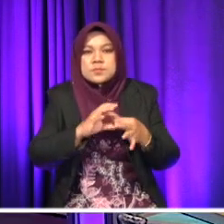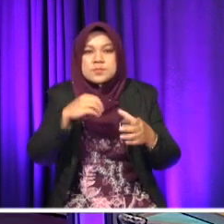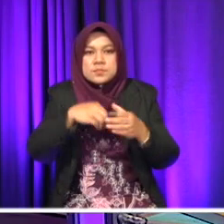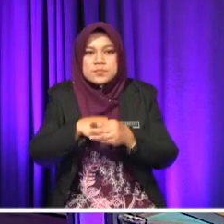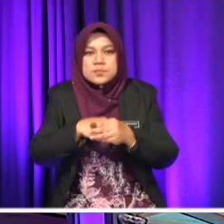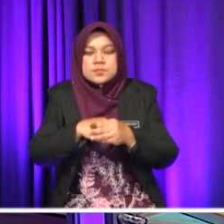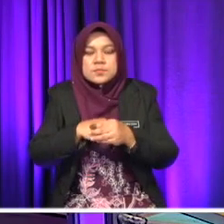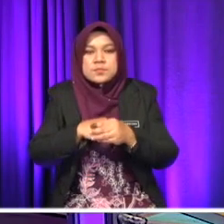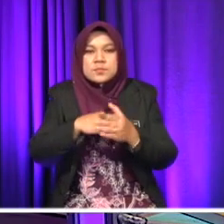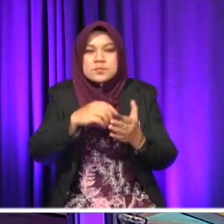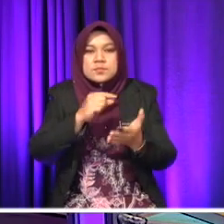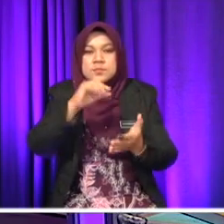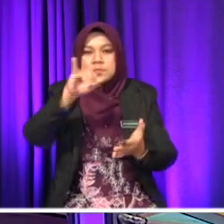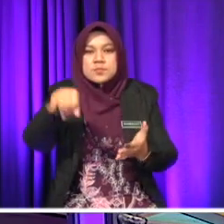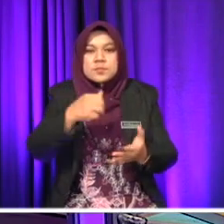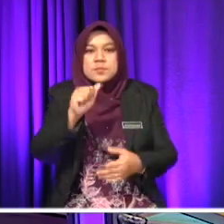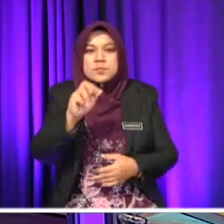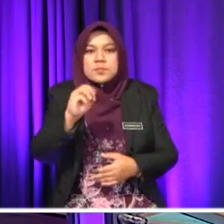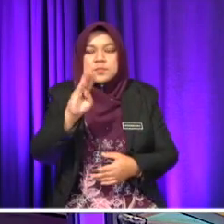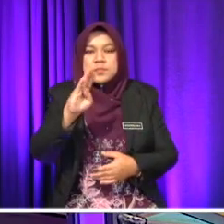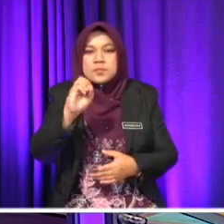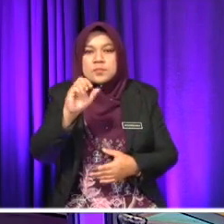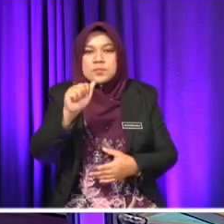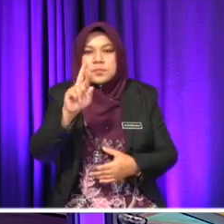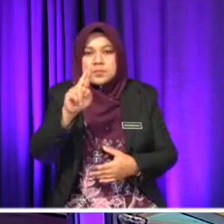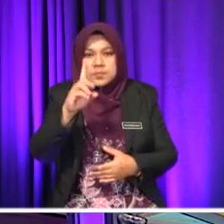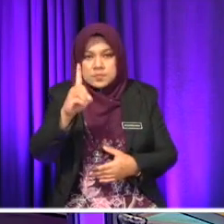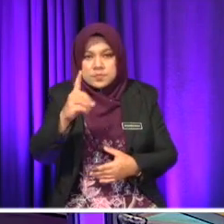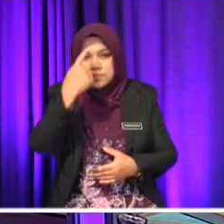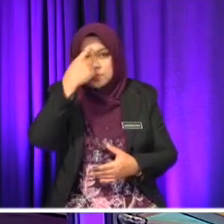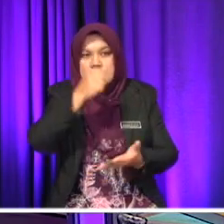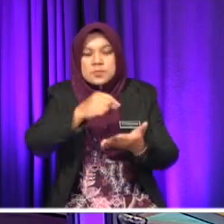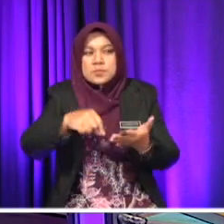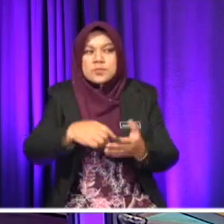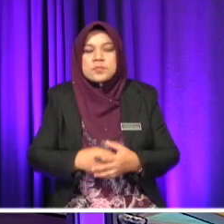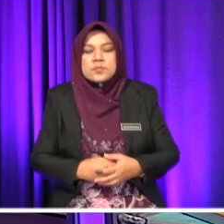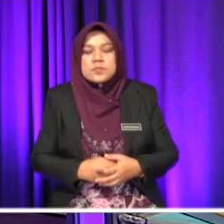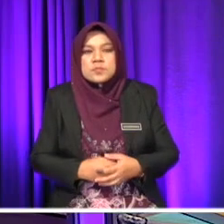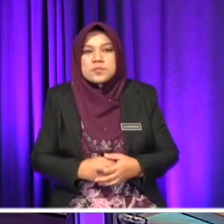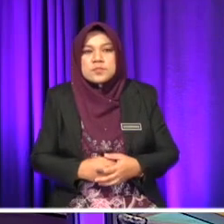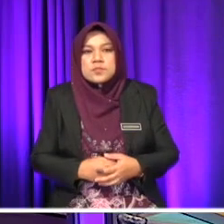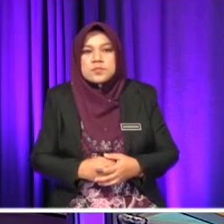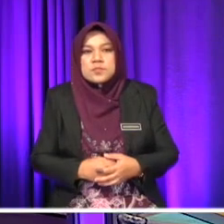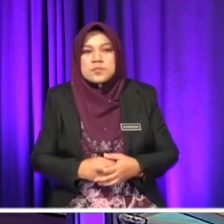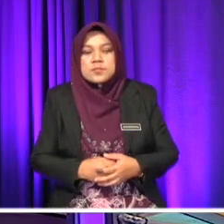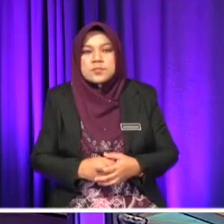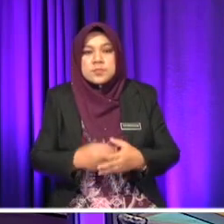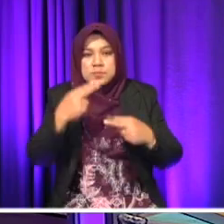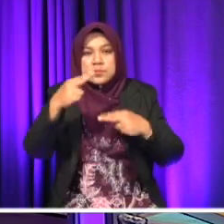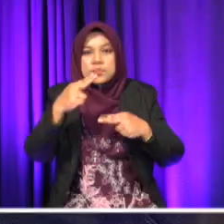jembot nanti untuk menuliskan Jadi sekarang bintang dan